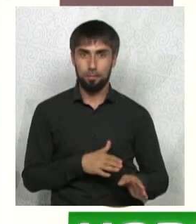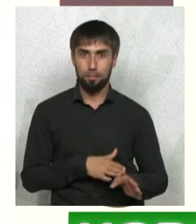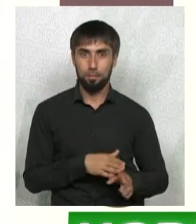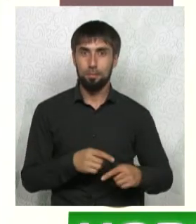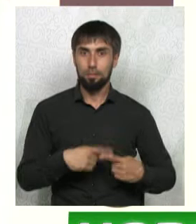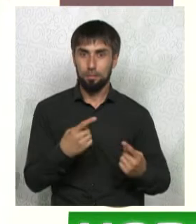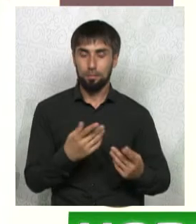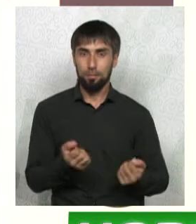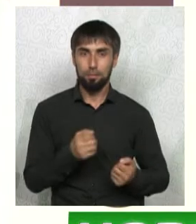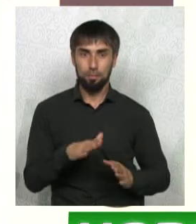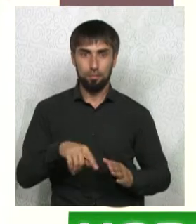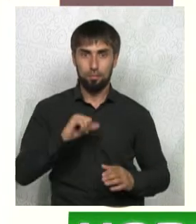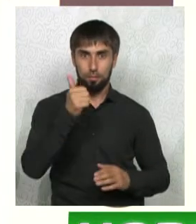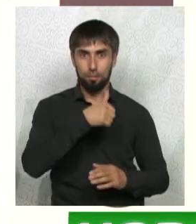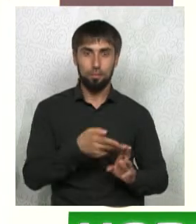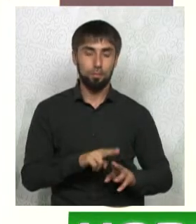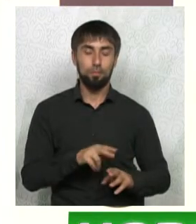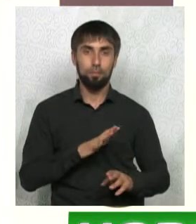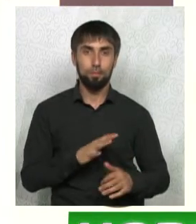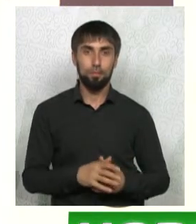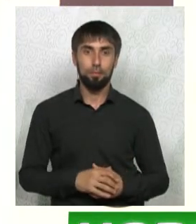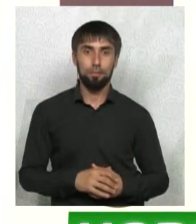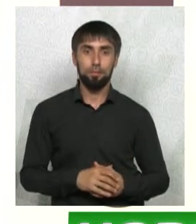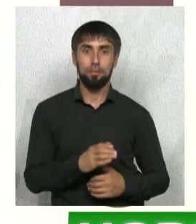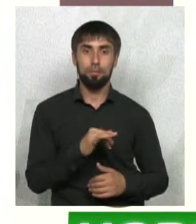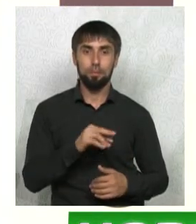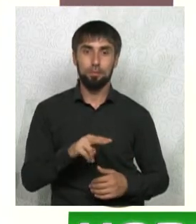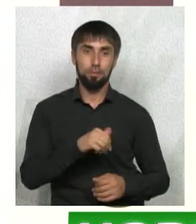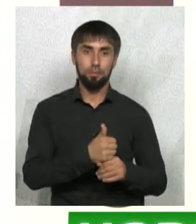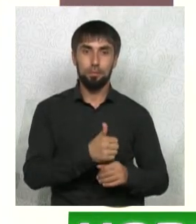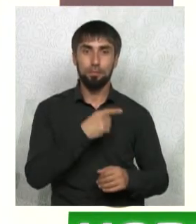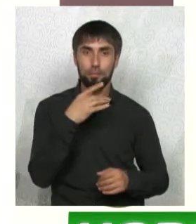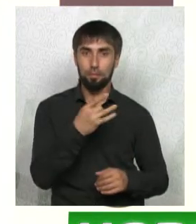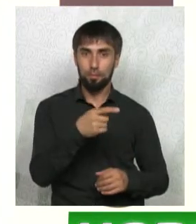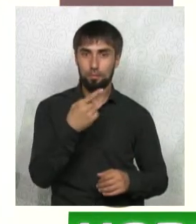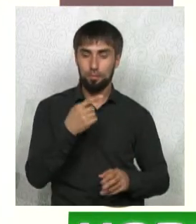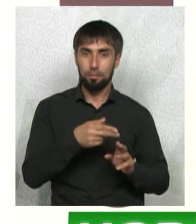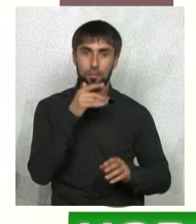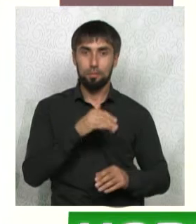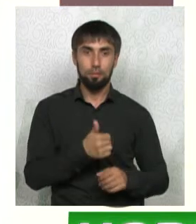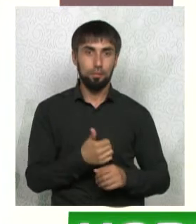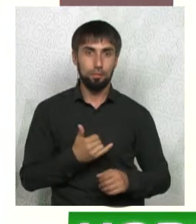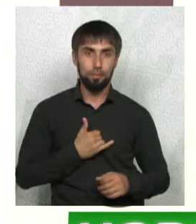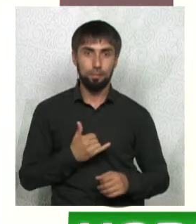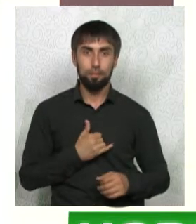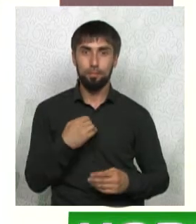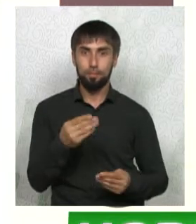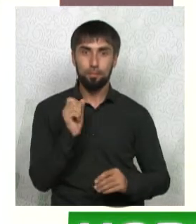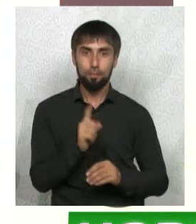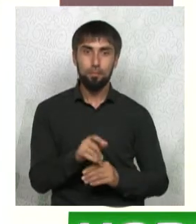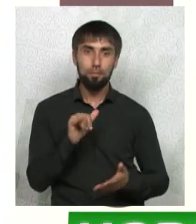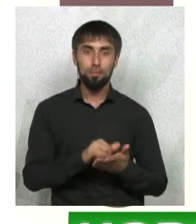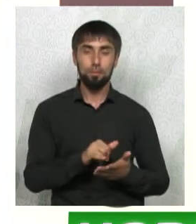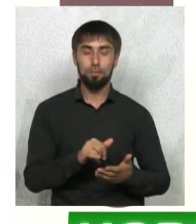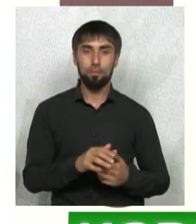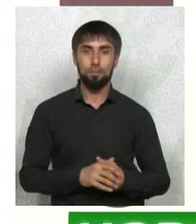только в этом году. Это было стимулировано главой республики Ингушетия, когда глава у нас дал поручение, поставил